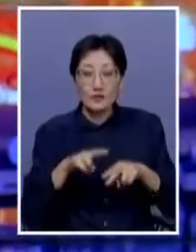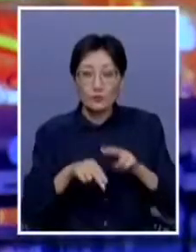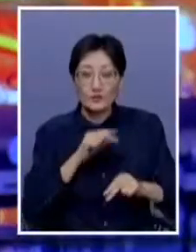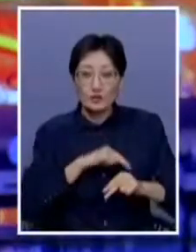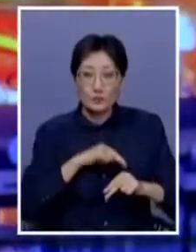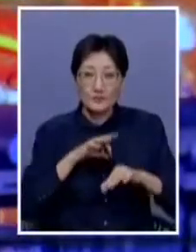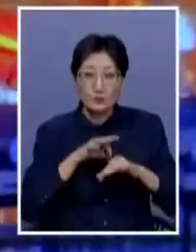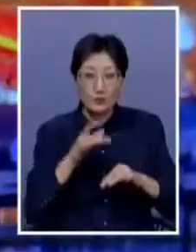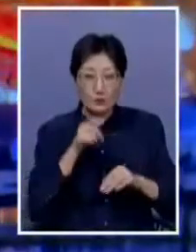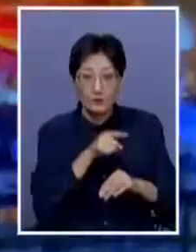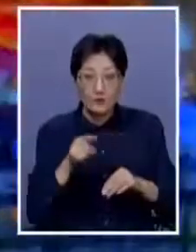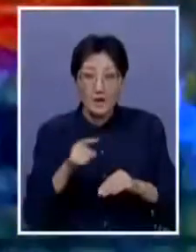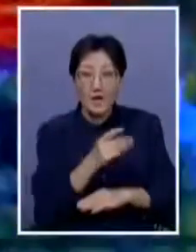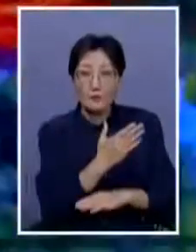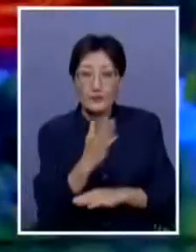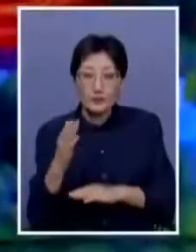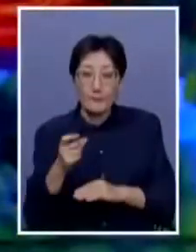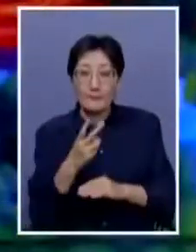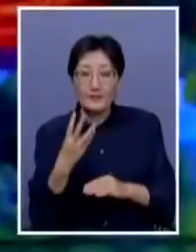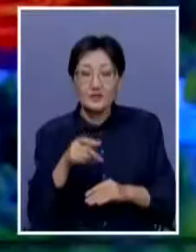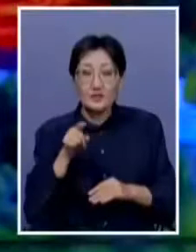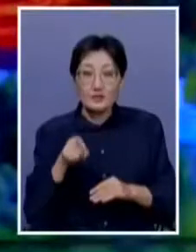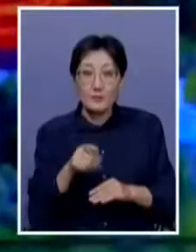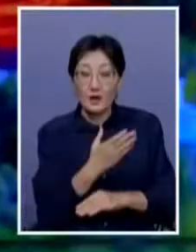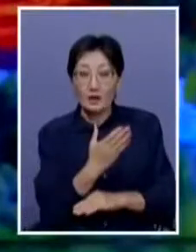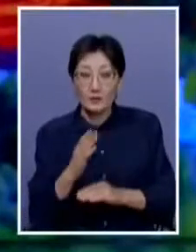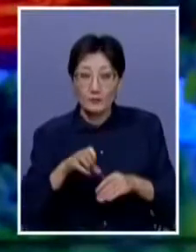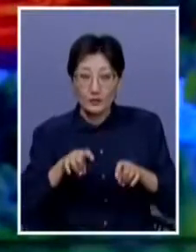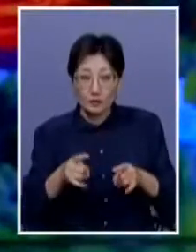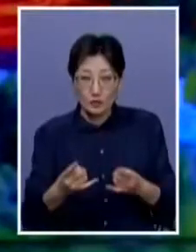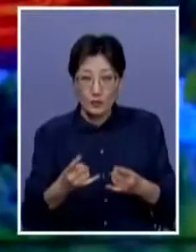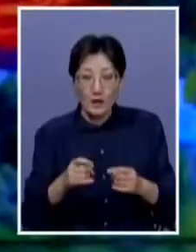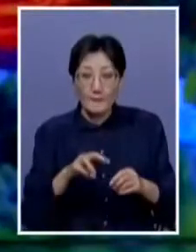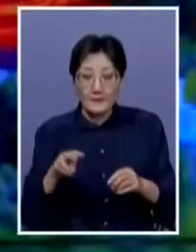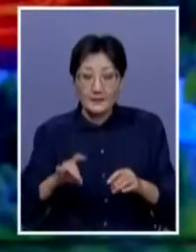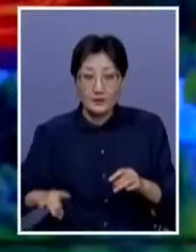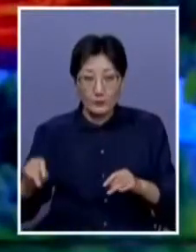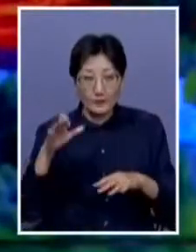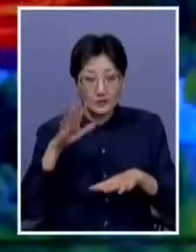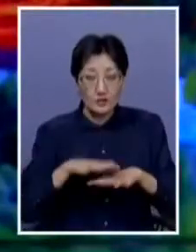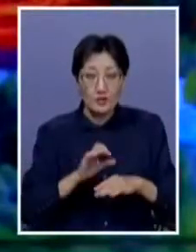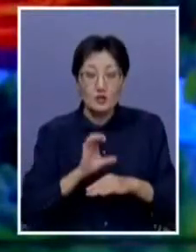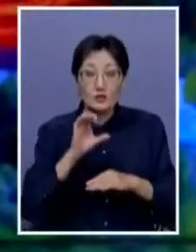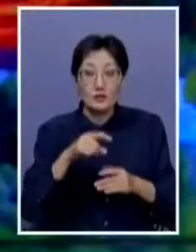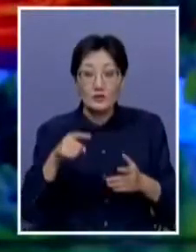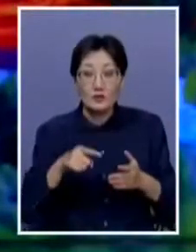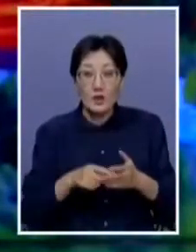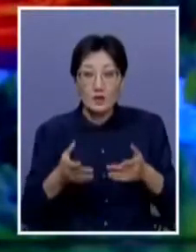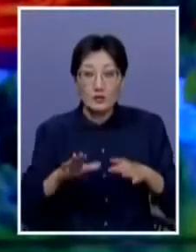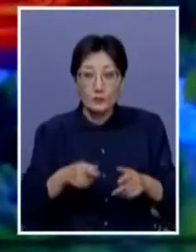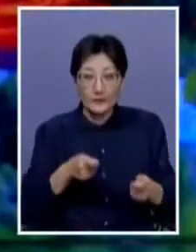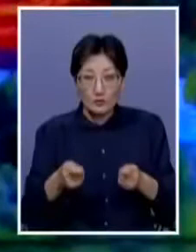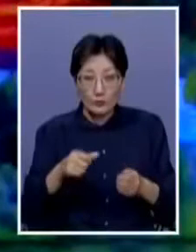жұмыстарын жүргізу кезінде жайқалып тұрған бірнеше мың тал сүрілген. Ал экологтардың Медеу аудандық әкімдігіне жолдаған сұрақтарын жергілікті